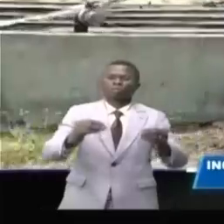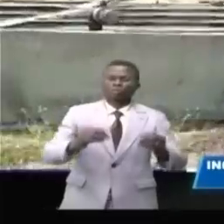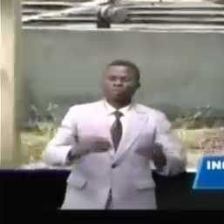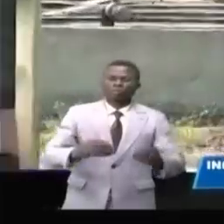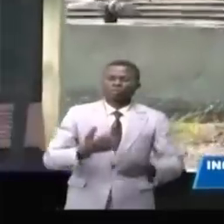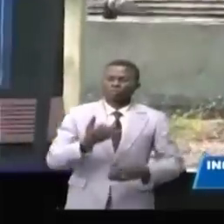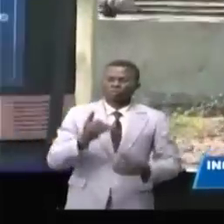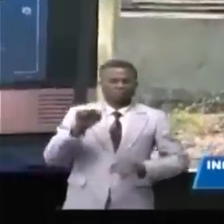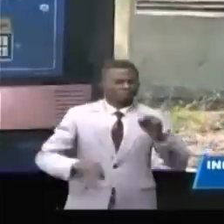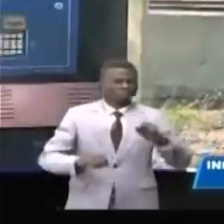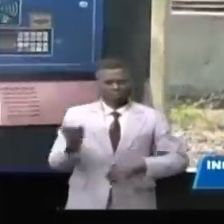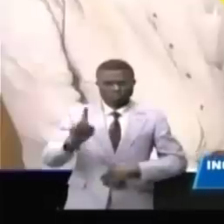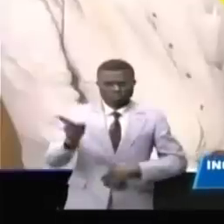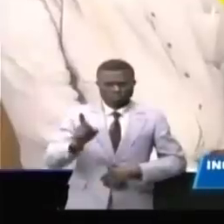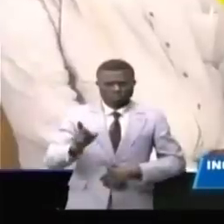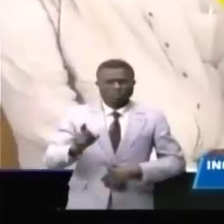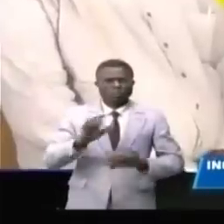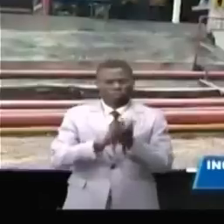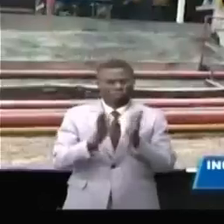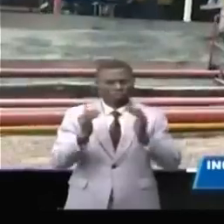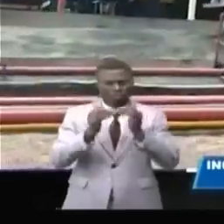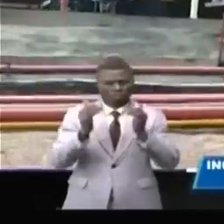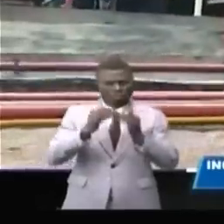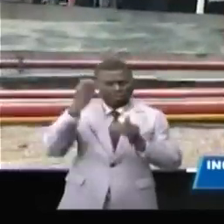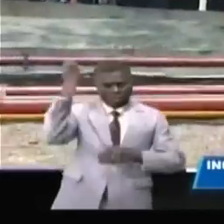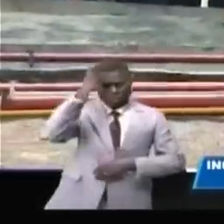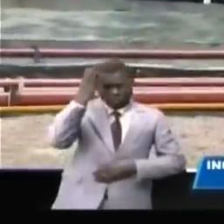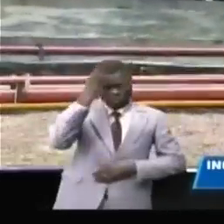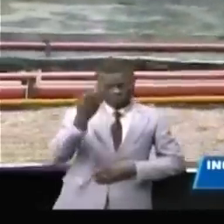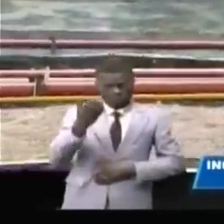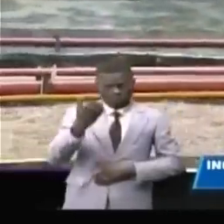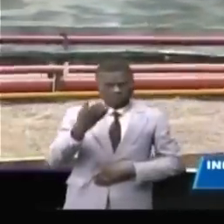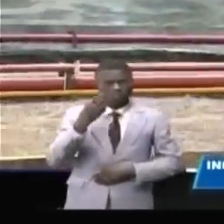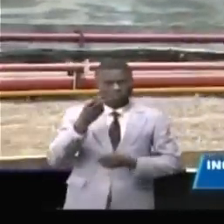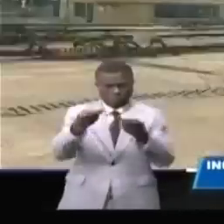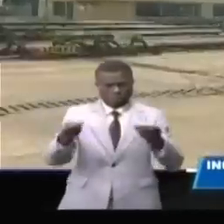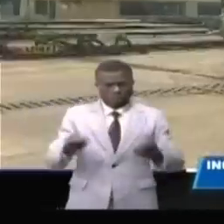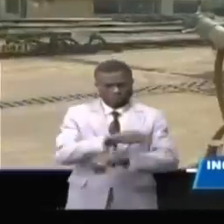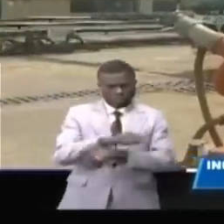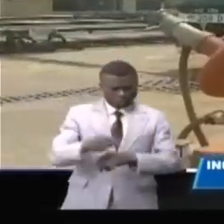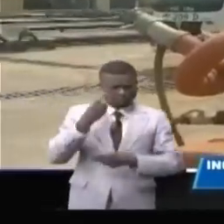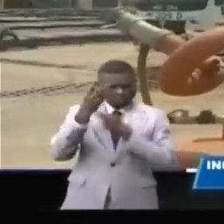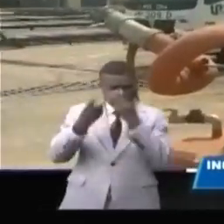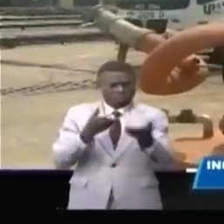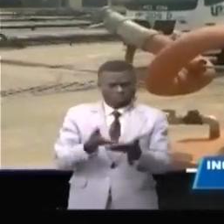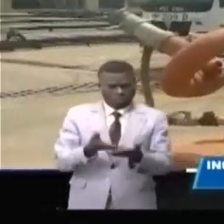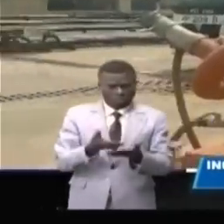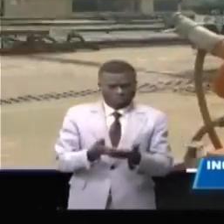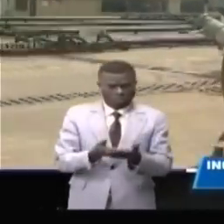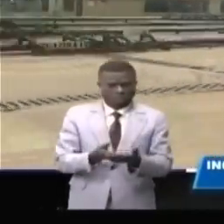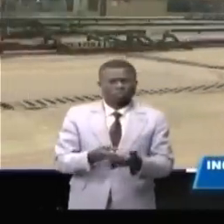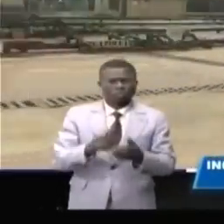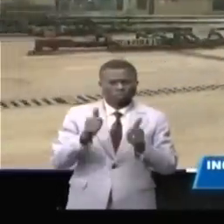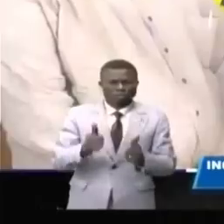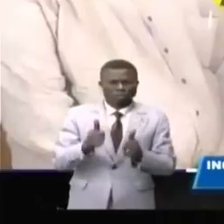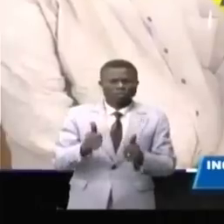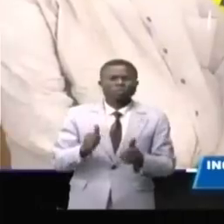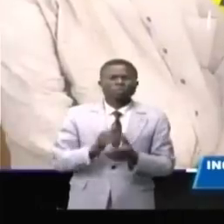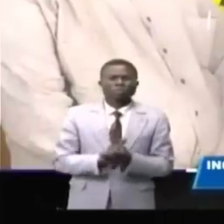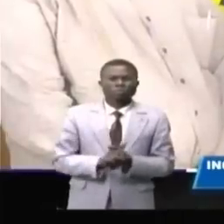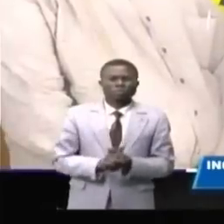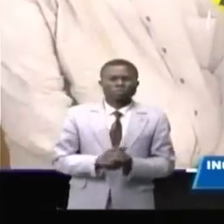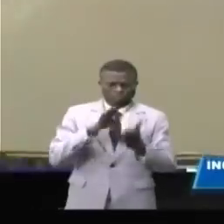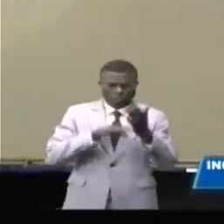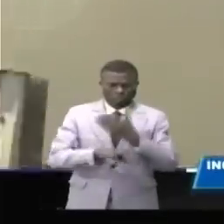indiscutable les standards internationaux. L'organisme de sécurisation des installations à travers des extincteurs, mais également des bouches d'eau,